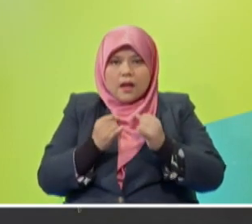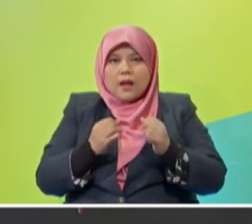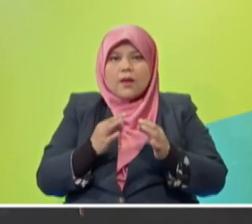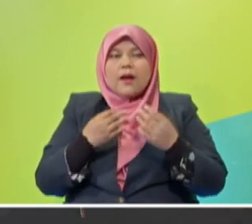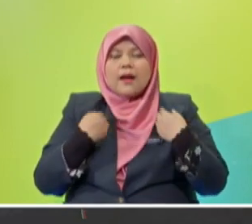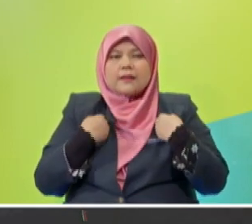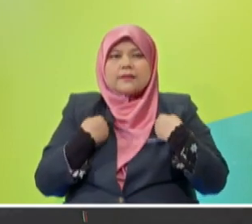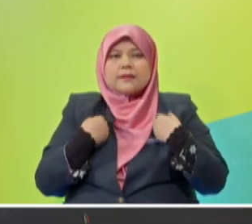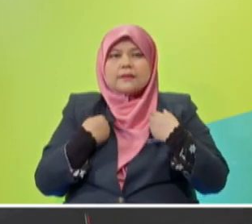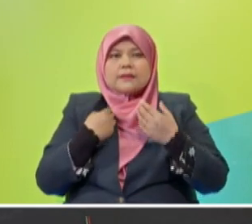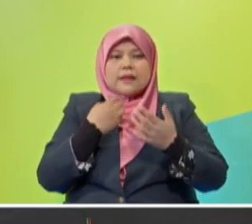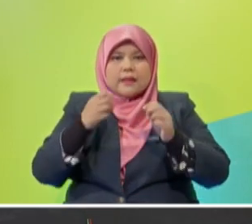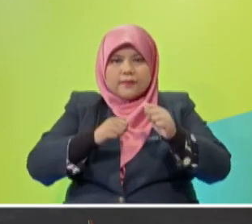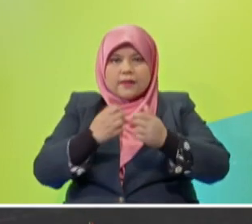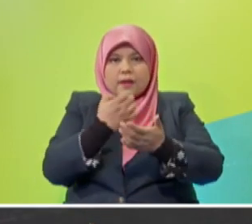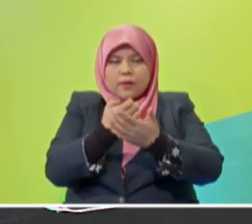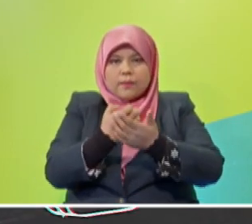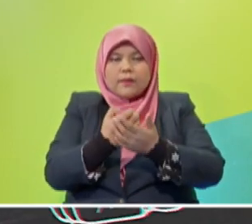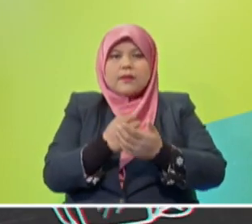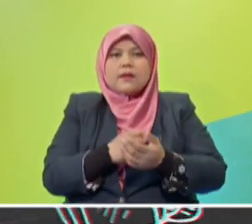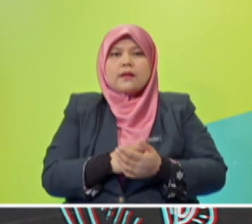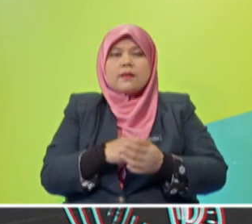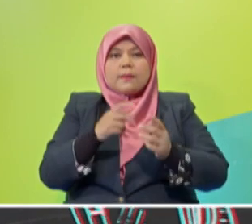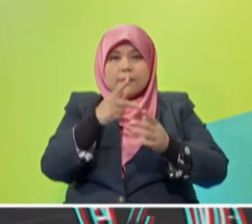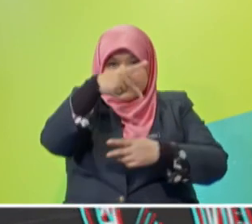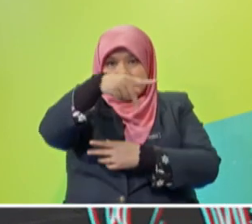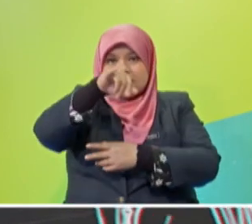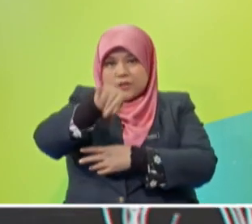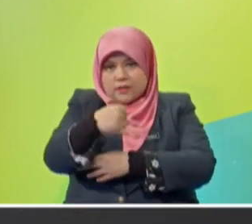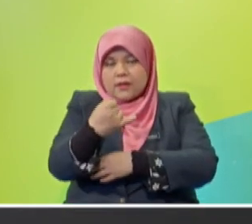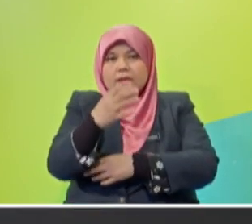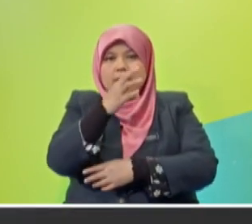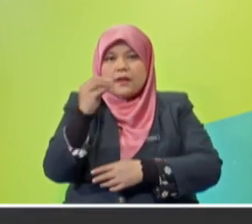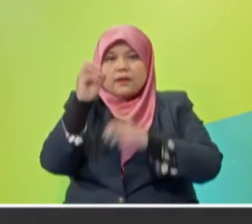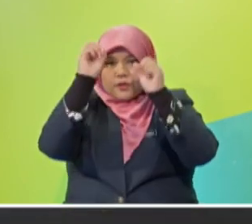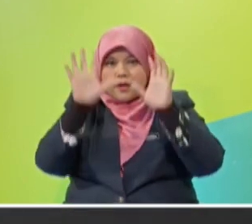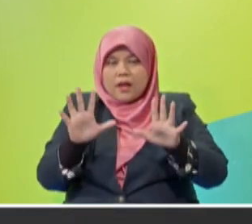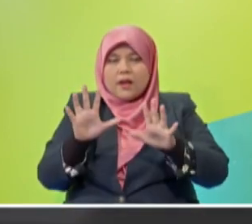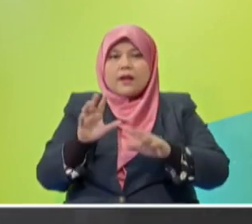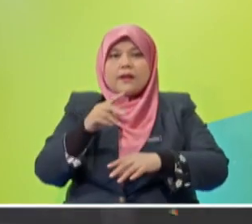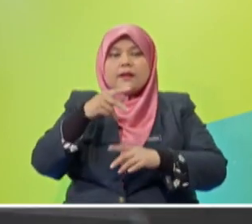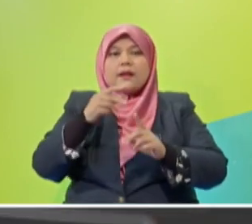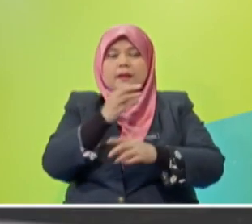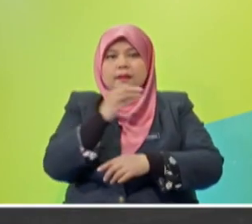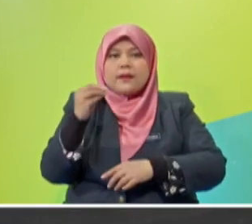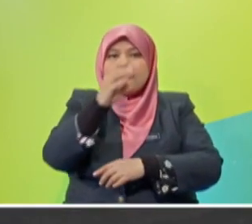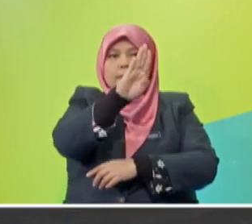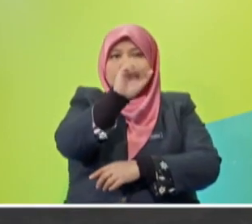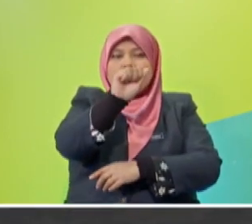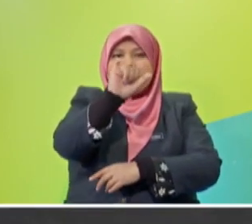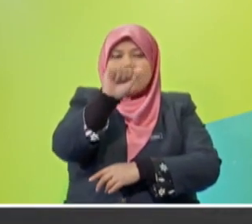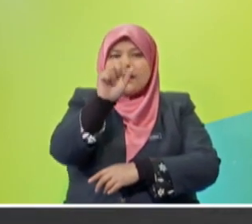ekonomi. Contohnya seperti perkembangan Bandar Petaling Jaya, Shah Alam dan Bayan Lepas berlaku akibat